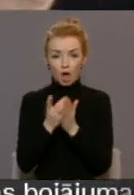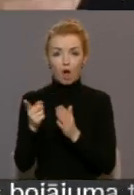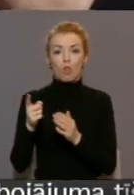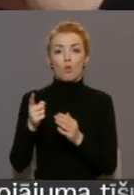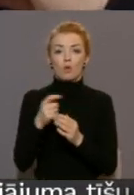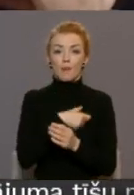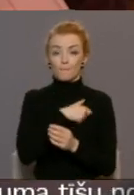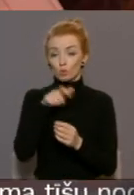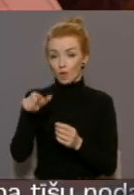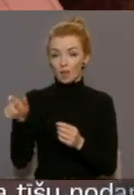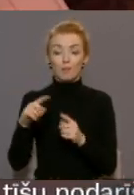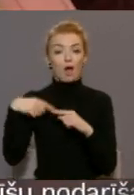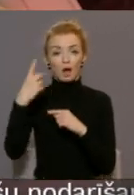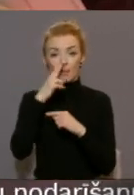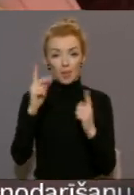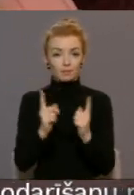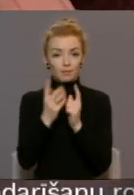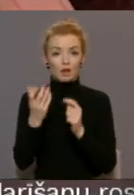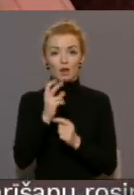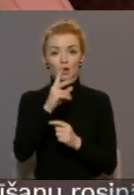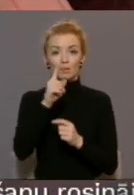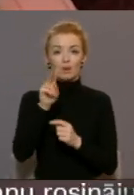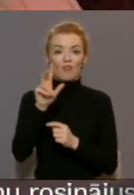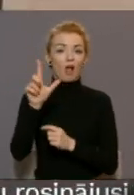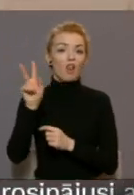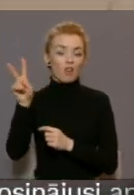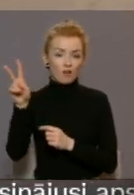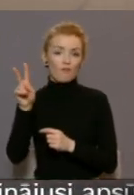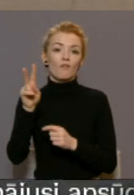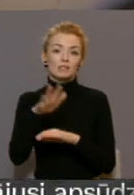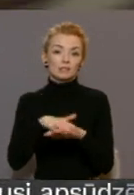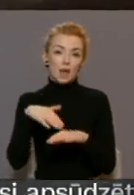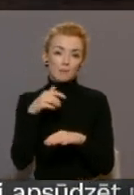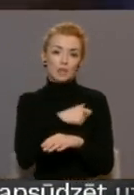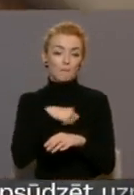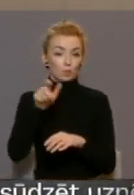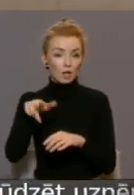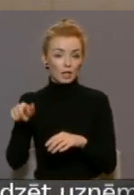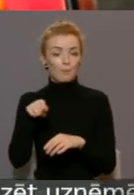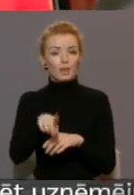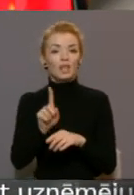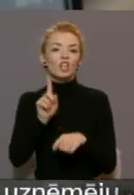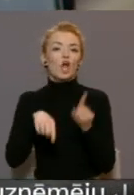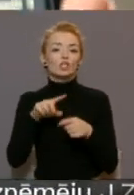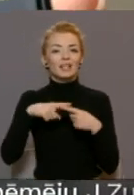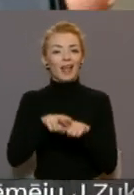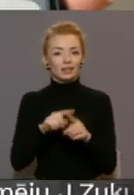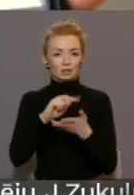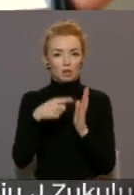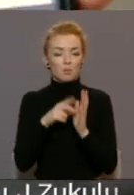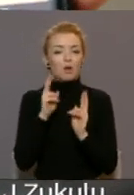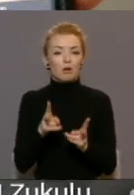partneriem, bet nākamnedēļ vēl paredzēta tikšanās ar KPVLV Saeimas frakcijas deputātiem, kuriem esot daži tehniski jautājumi par to,